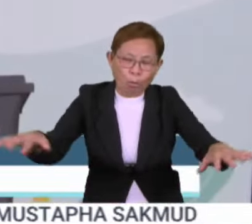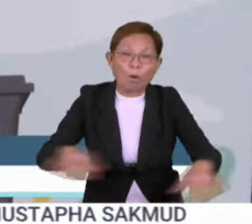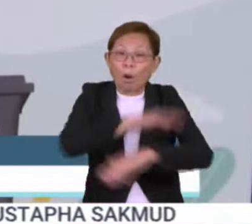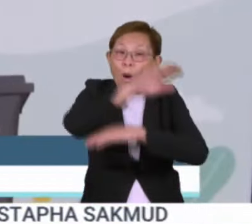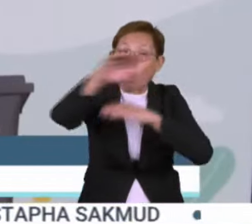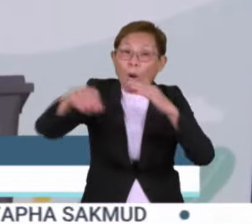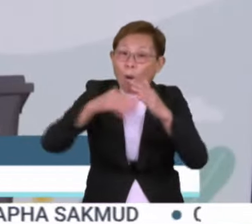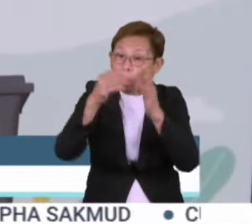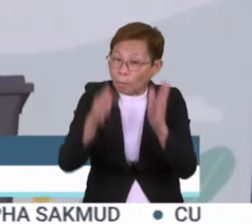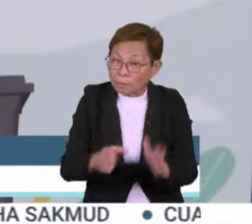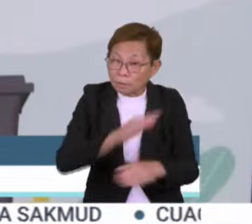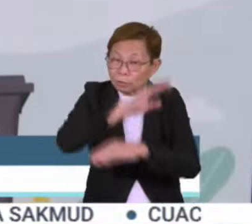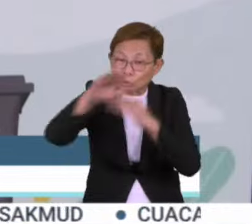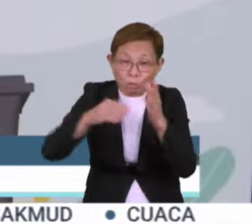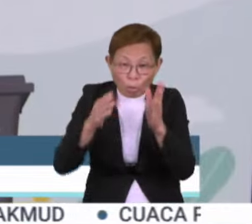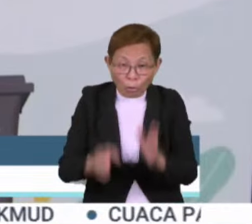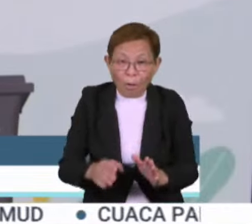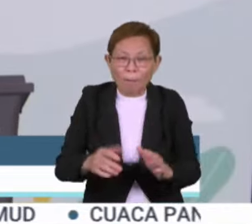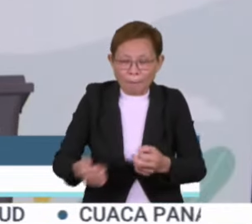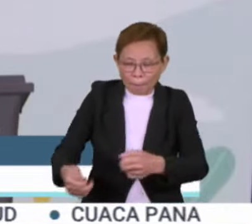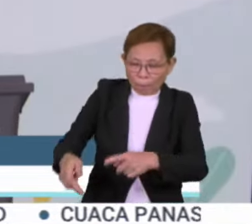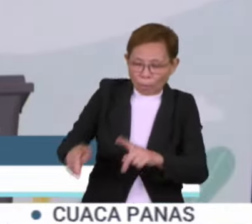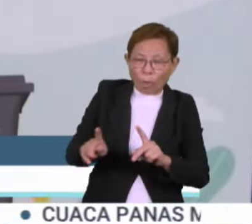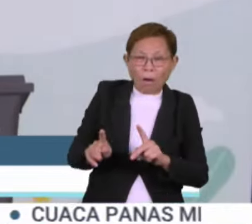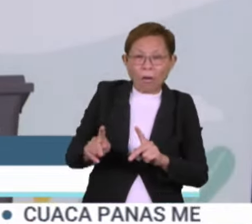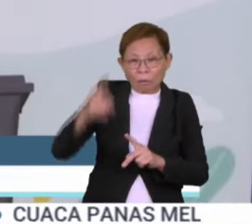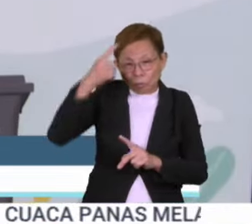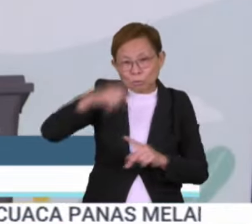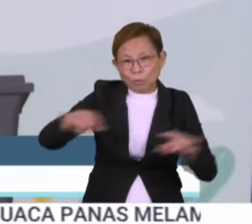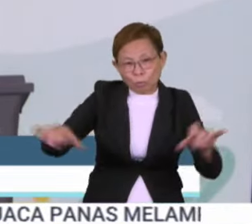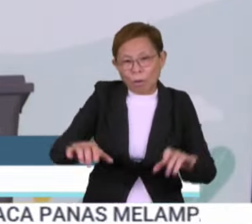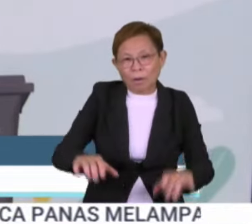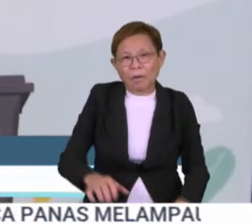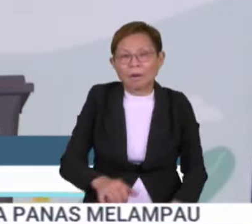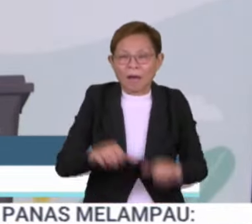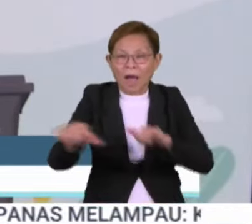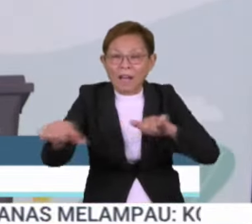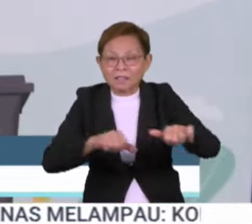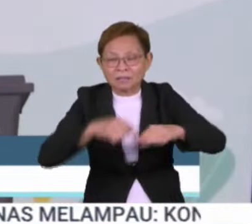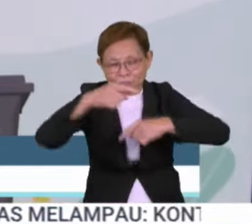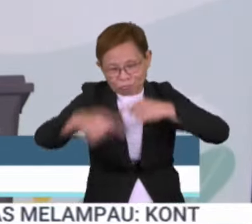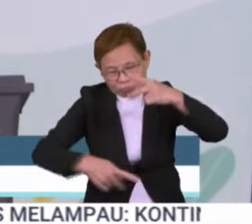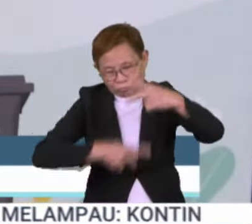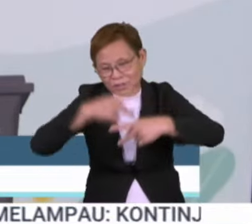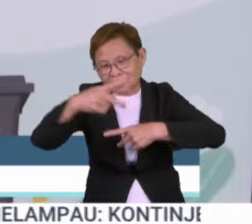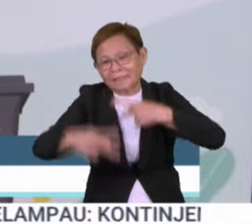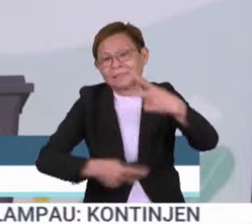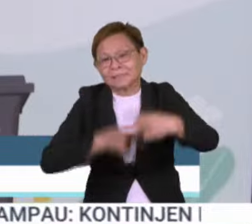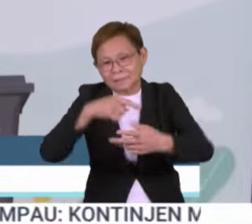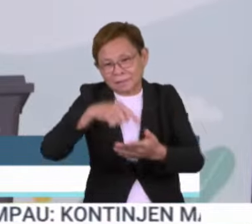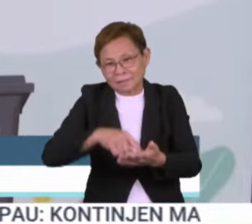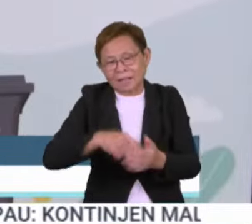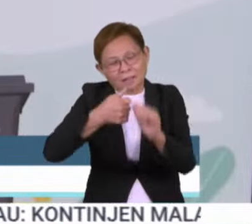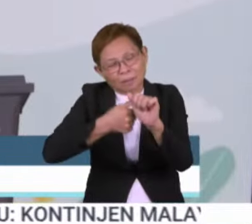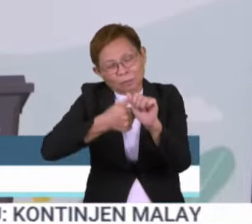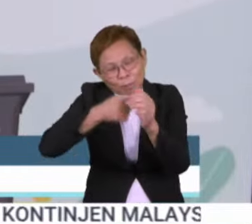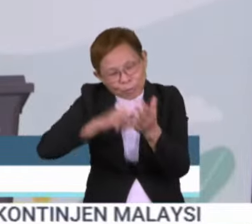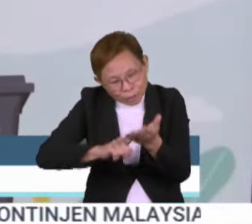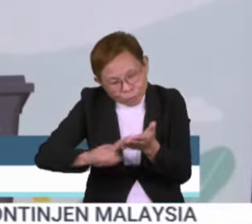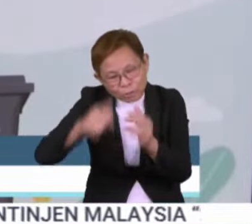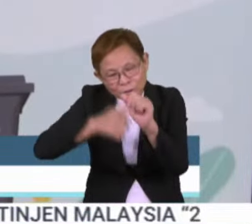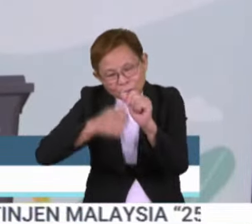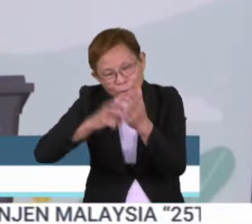semua orang berpeluang untuk melakukan aktiviti recycle ni setiap minggu sebab